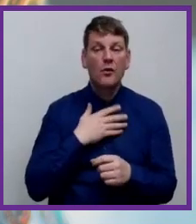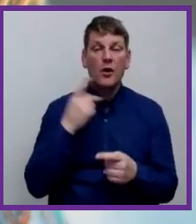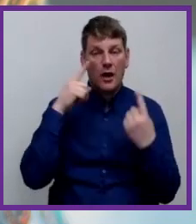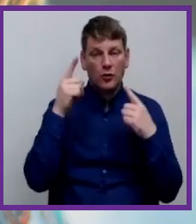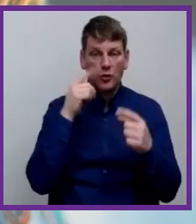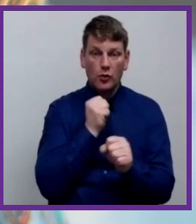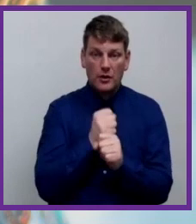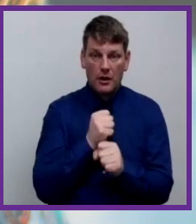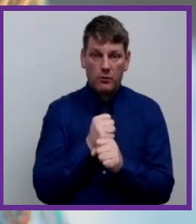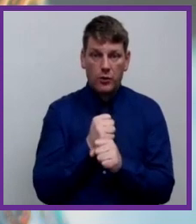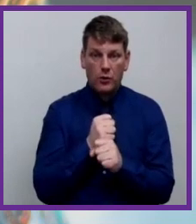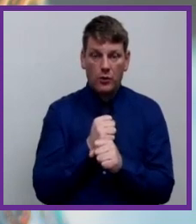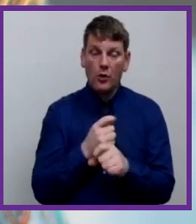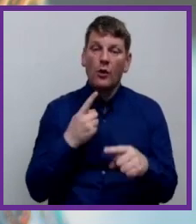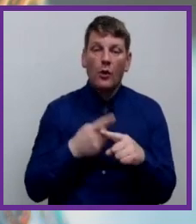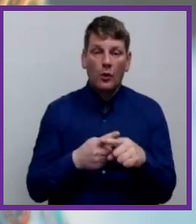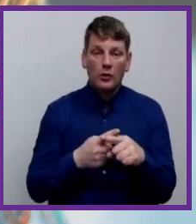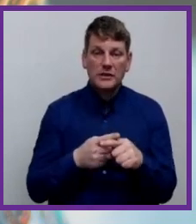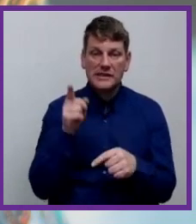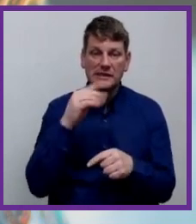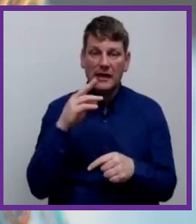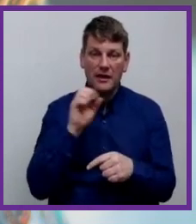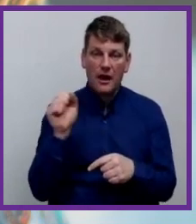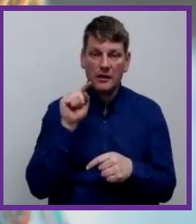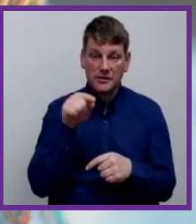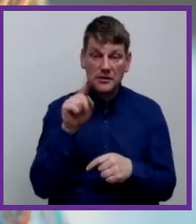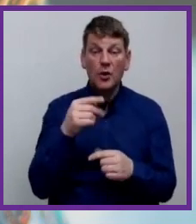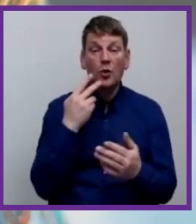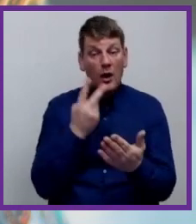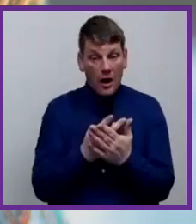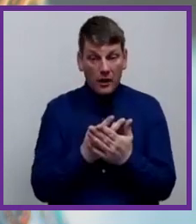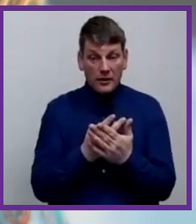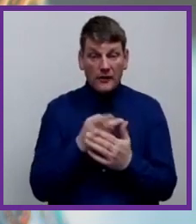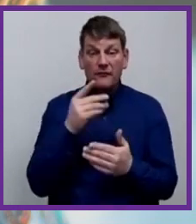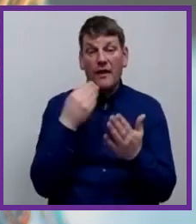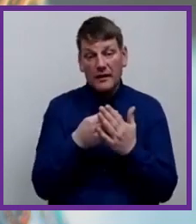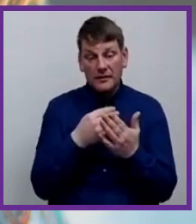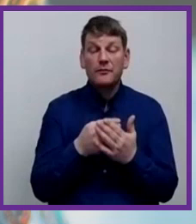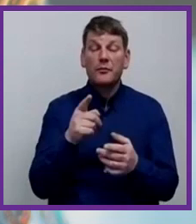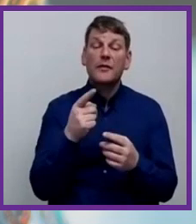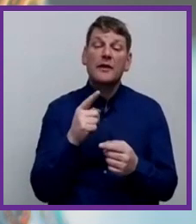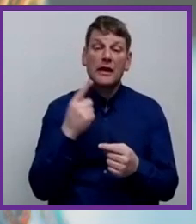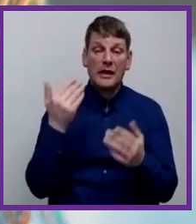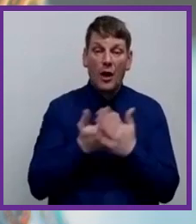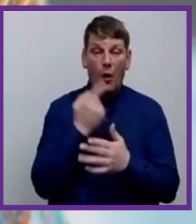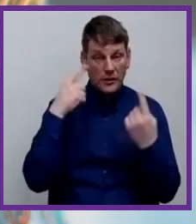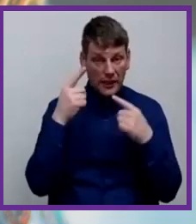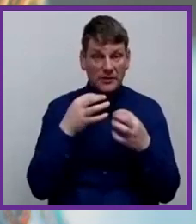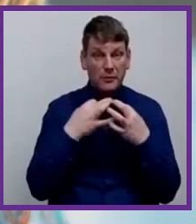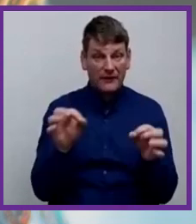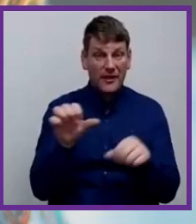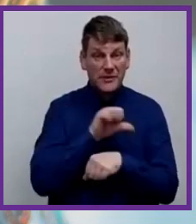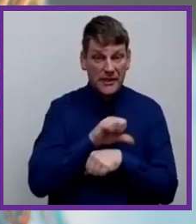darbu. Un senāts norādīja, ka vērtējot jaunredz brīvības ierobežojumu, vispirms